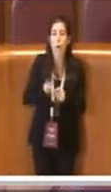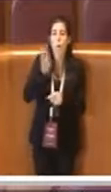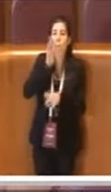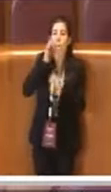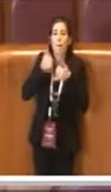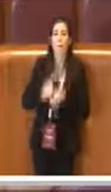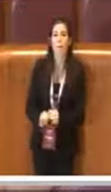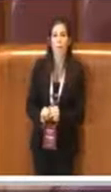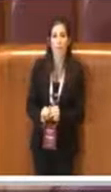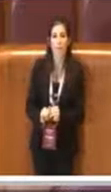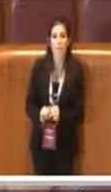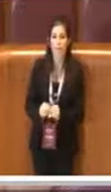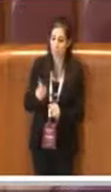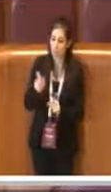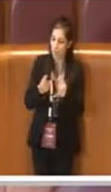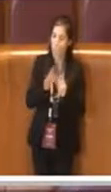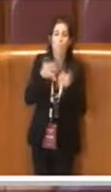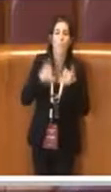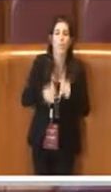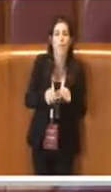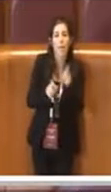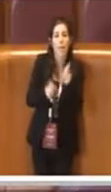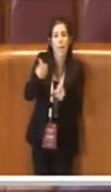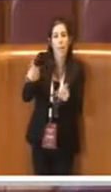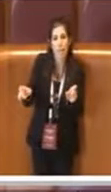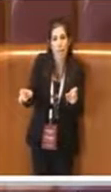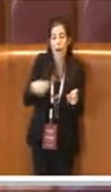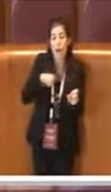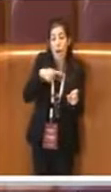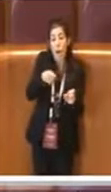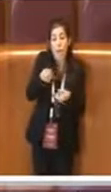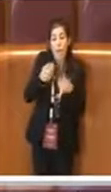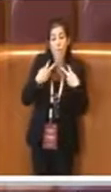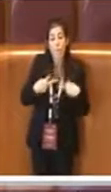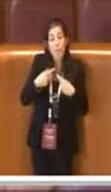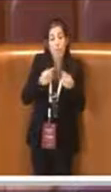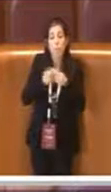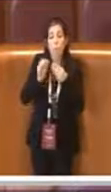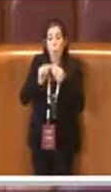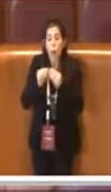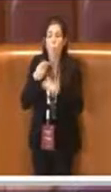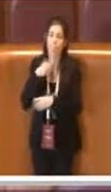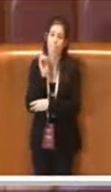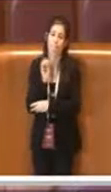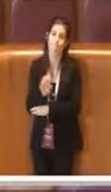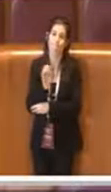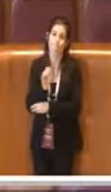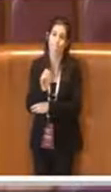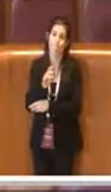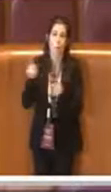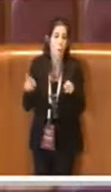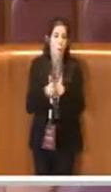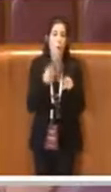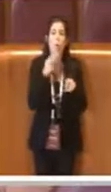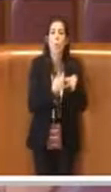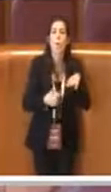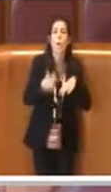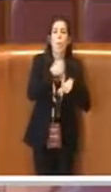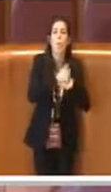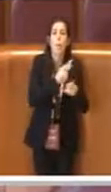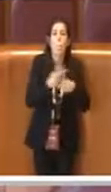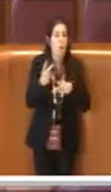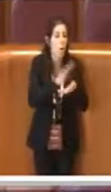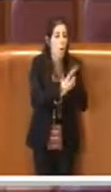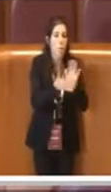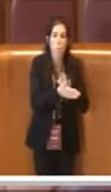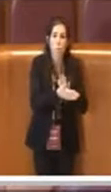insegnare come si gestisce la propria vita e nello stesso modo Roma Capitale sta cercando di stipulare questa